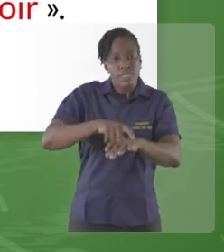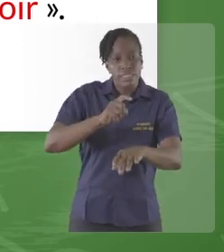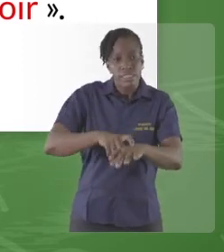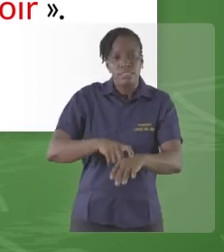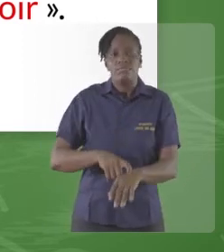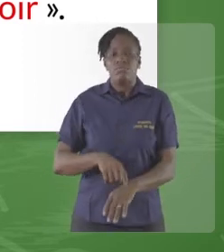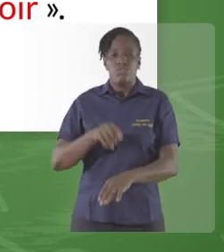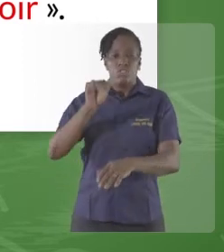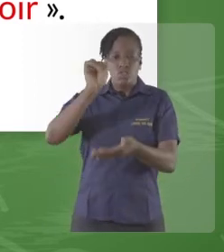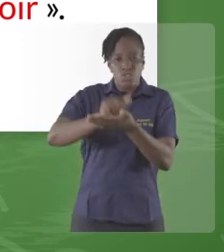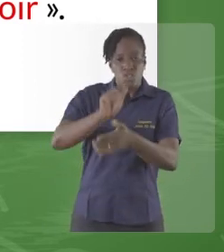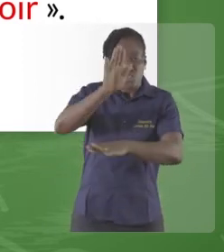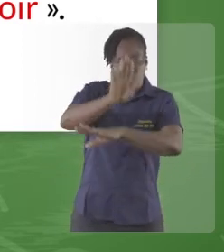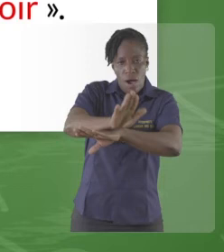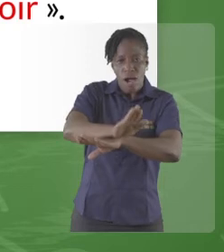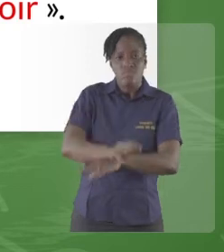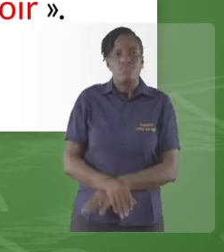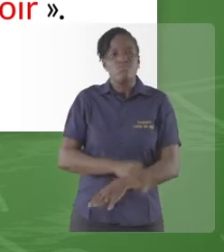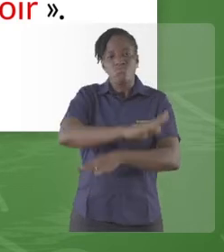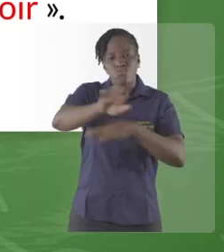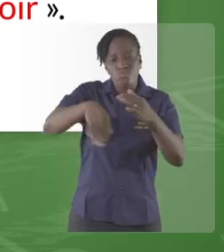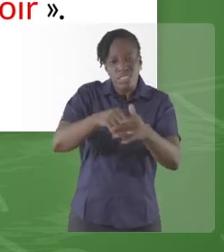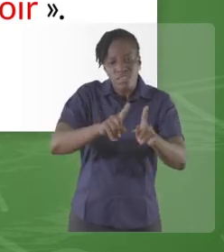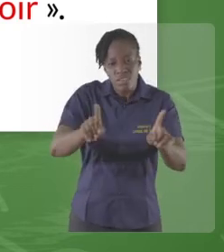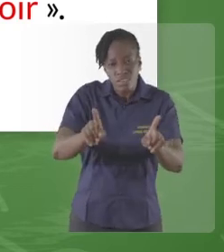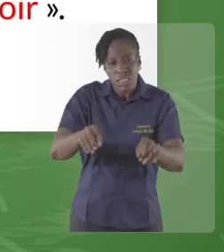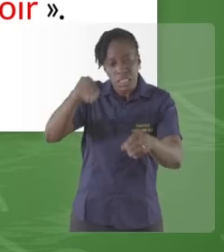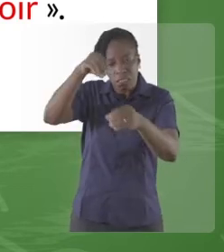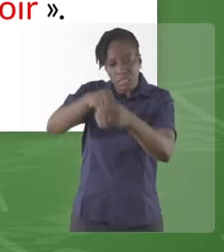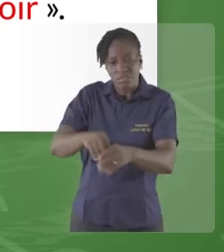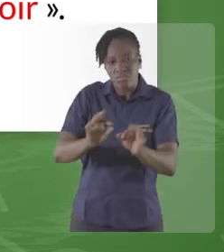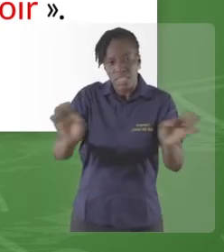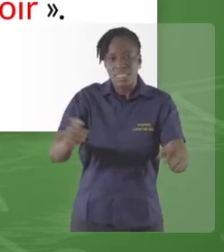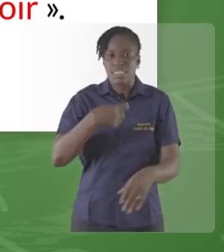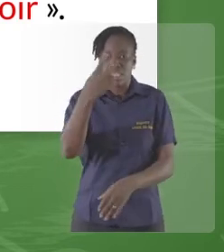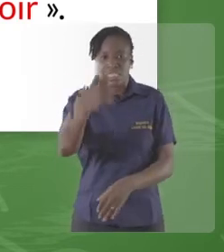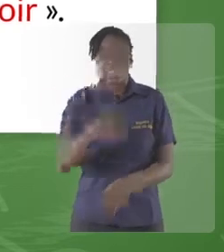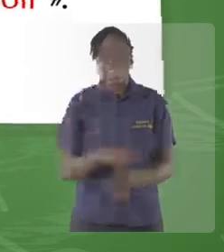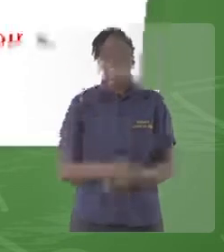est ce soir. Et tout cela est exprimé dans une phrase déclarative.